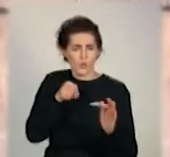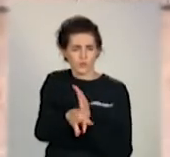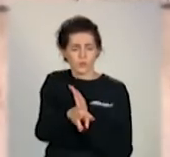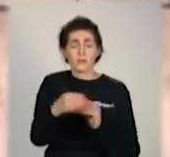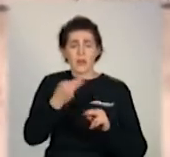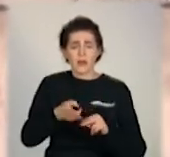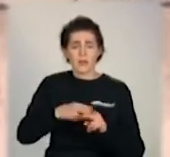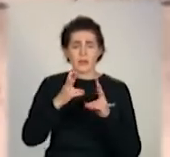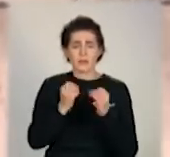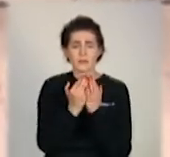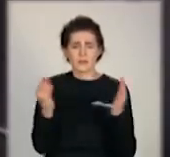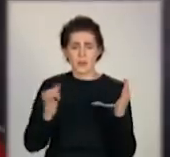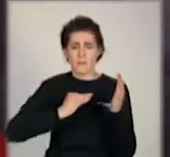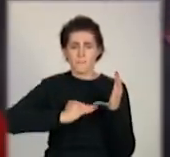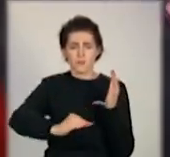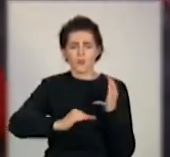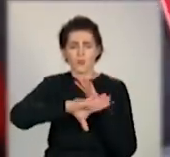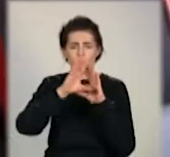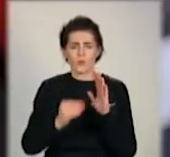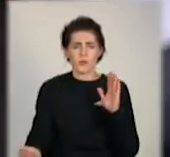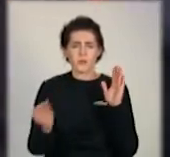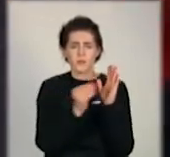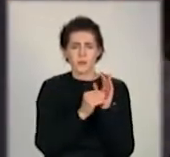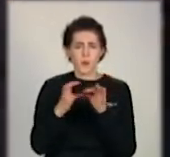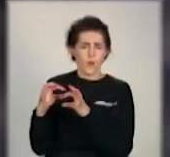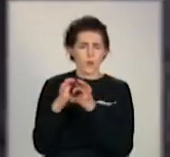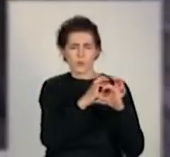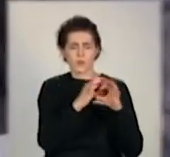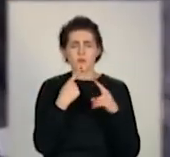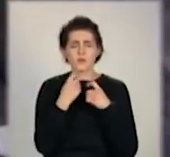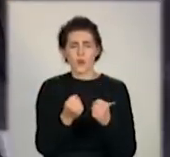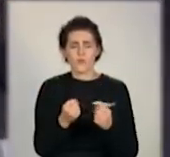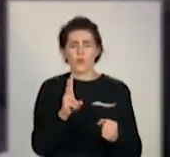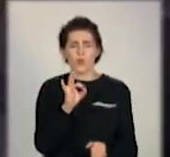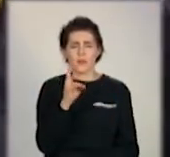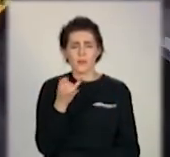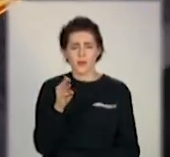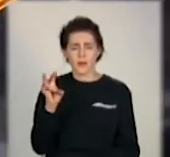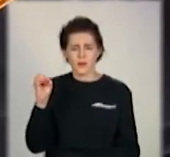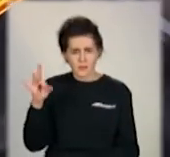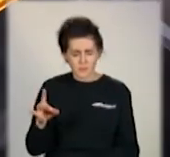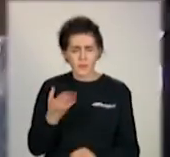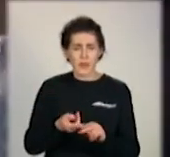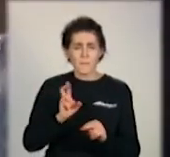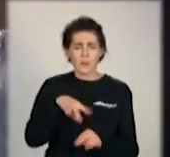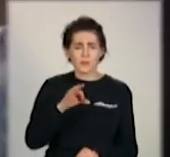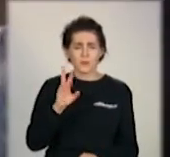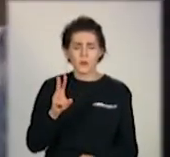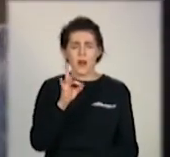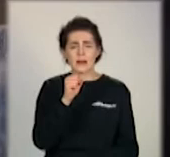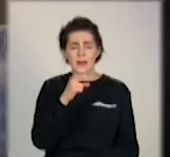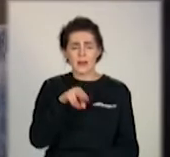На стінках і на підлозі розташовані такелажні кільця для закріплення контейнерів і блоків із